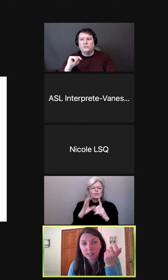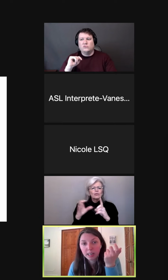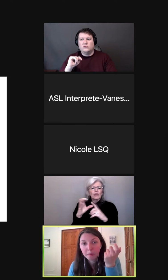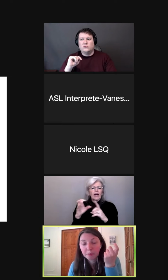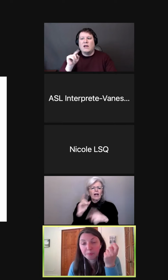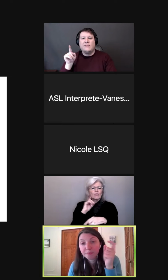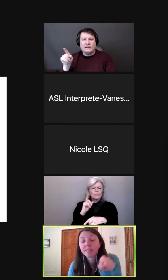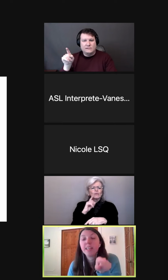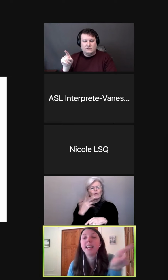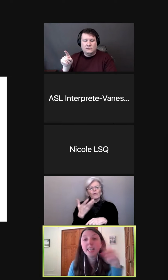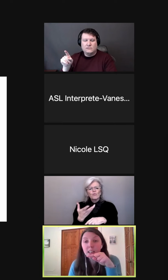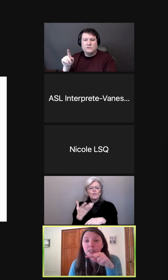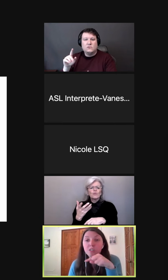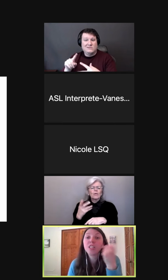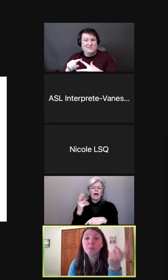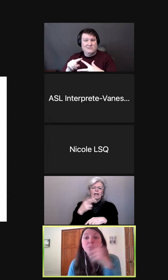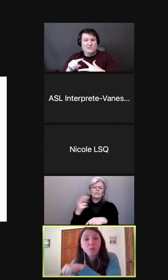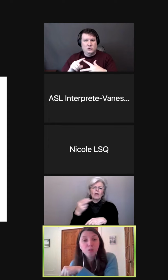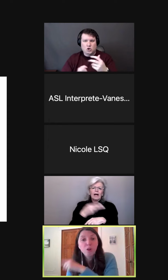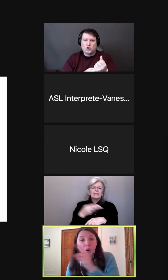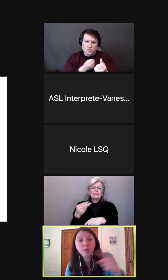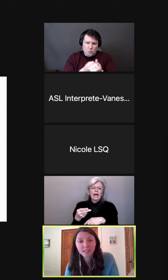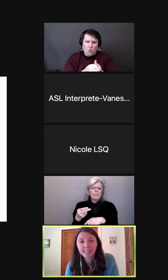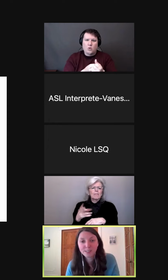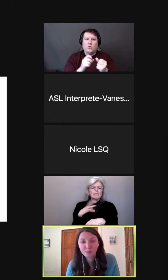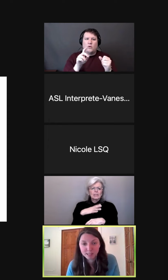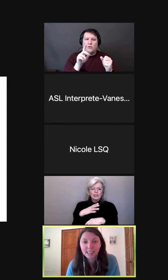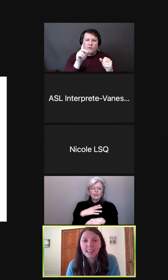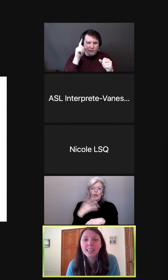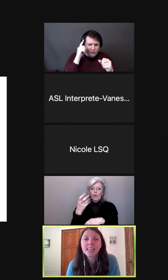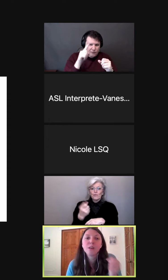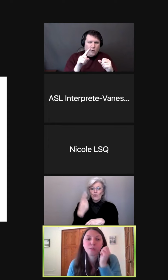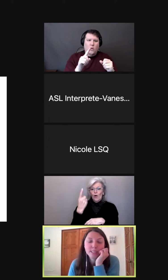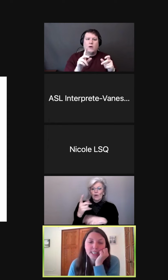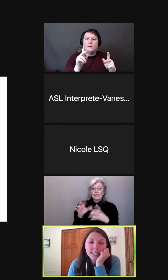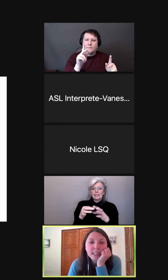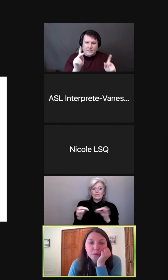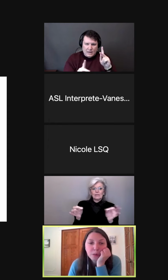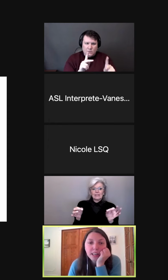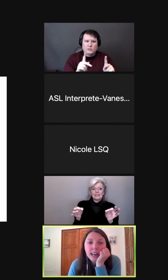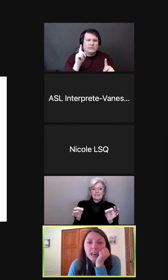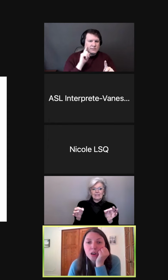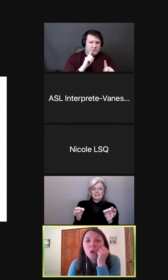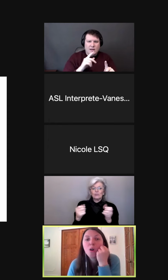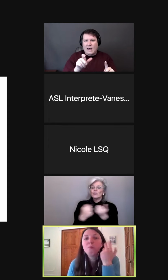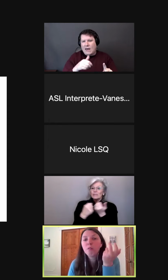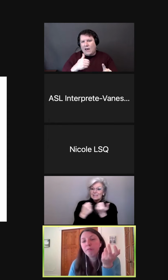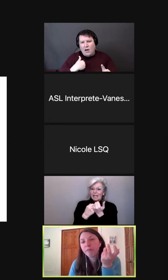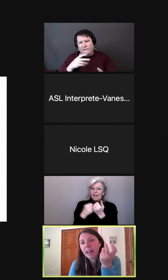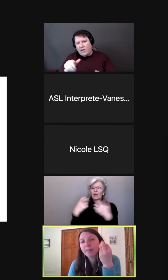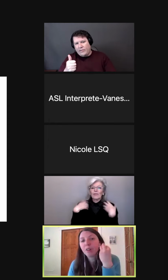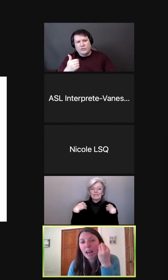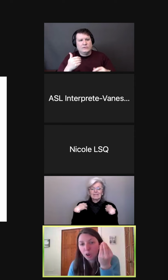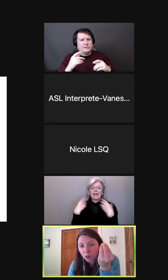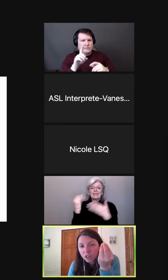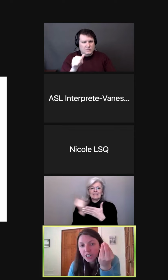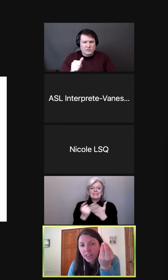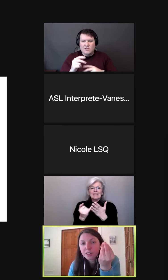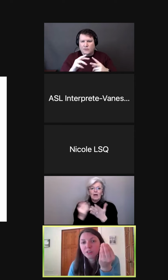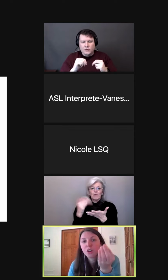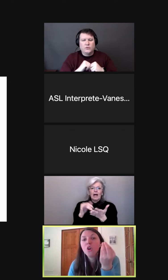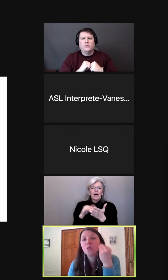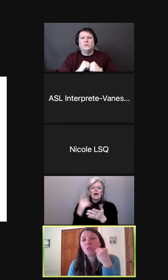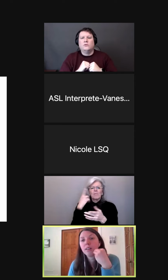situation de handicap. Et j'ai obtenu un de ces soutiens du Conseil des arts de Montréal pour faire de la